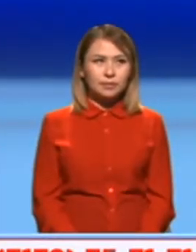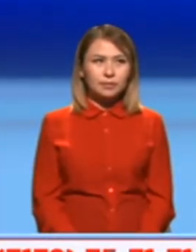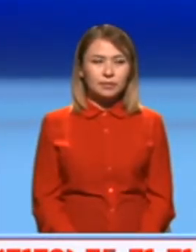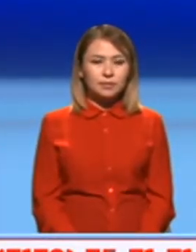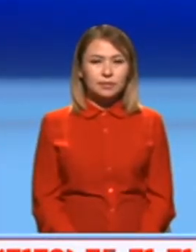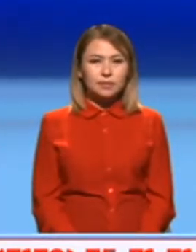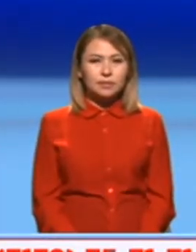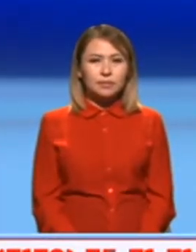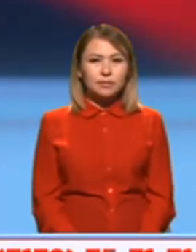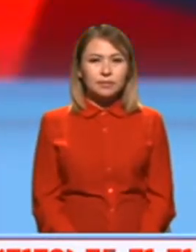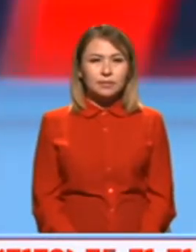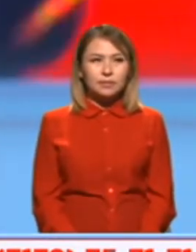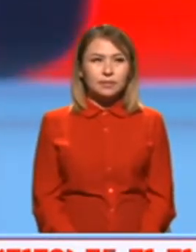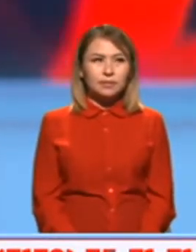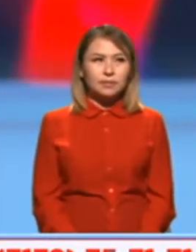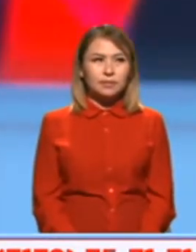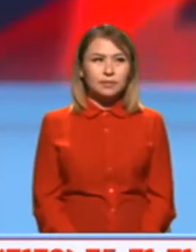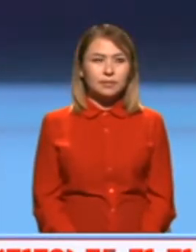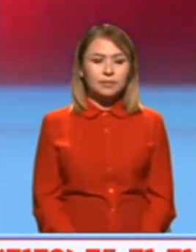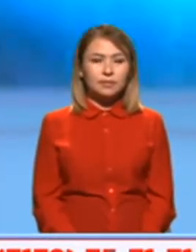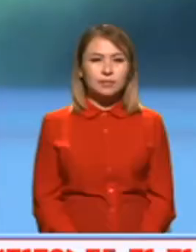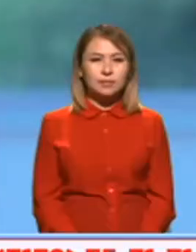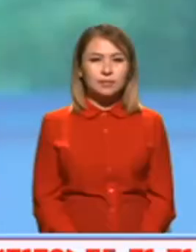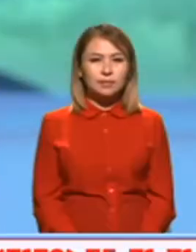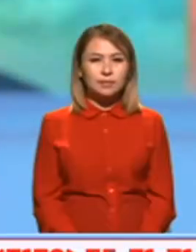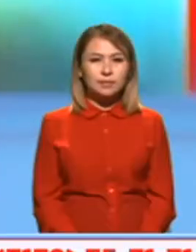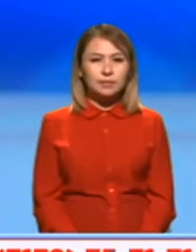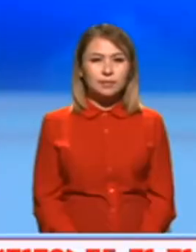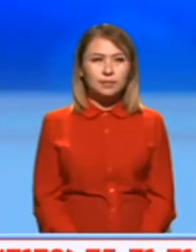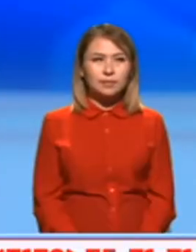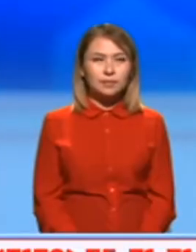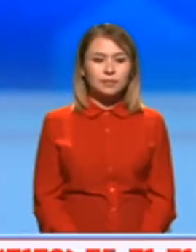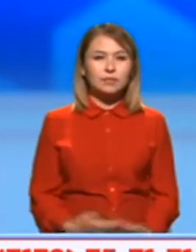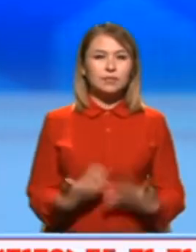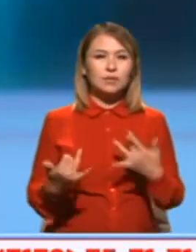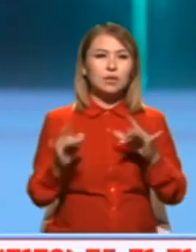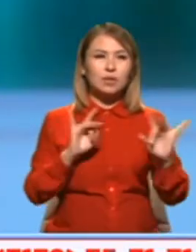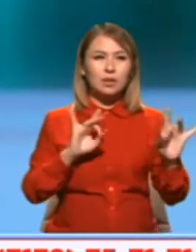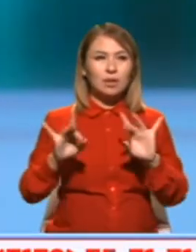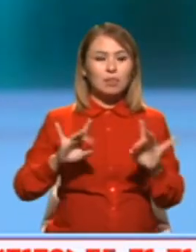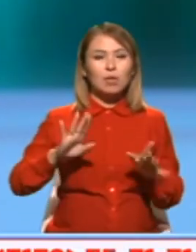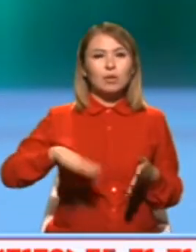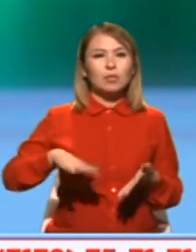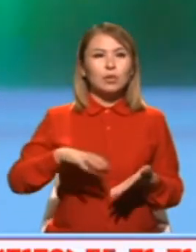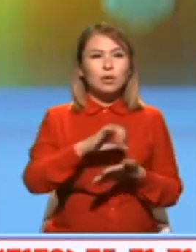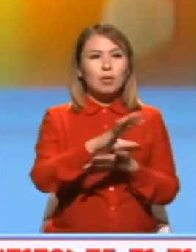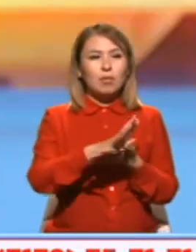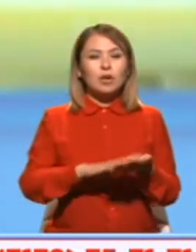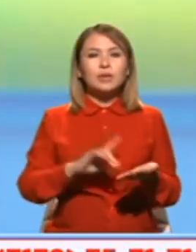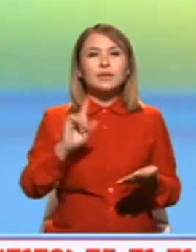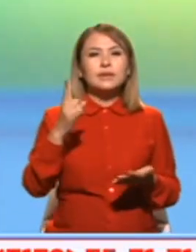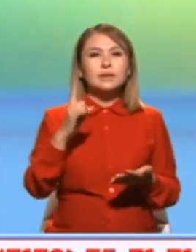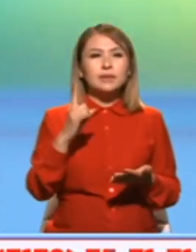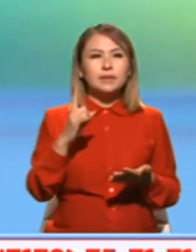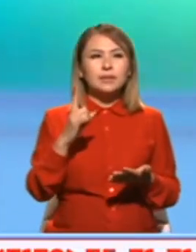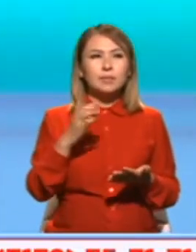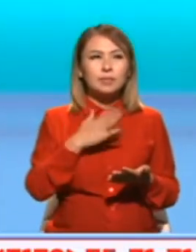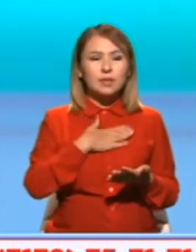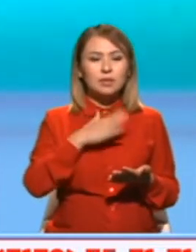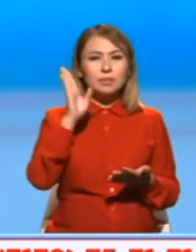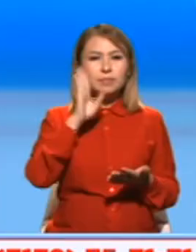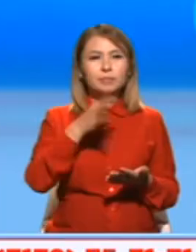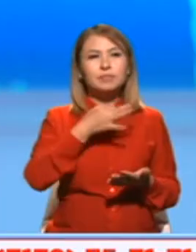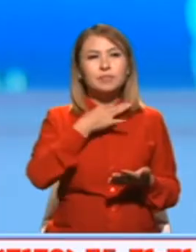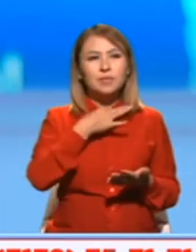Рахмет, рахмет. Жақсы, сізге де рахмет хабарласқаныңызға. Бізде қазір шағын үзіліс. Одан кейін неге біз